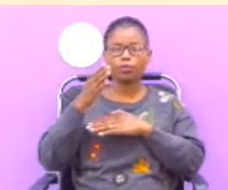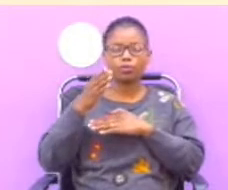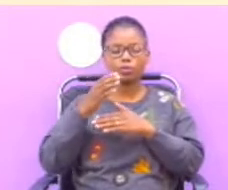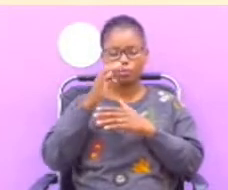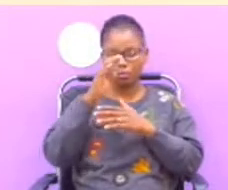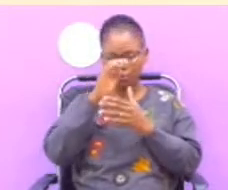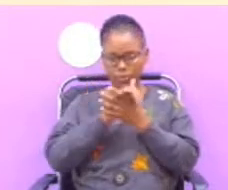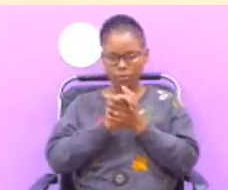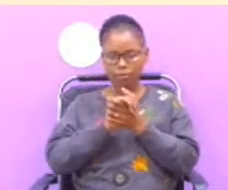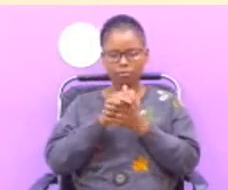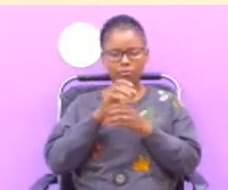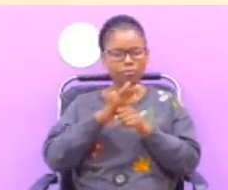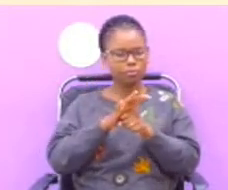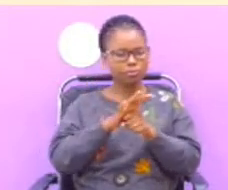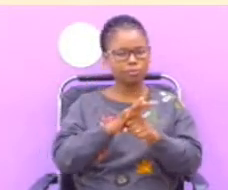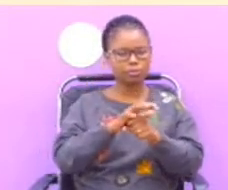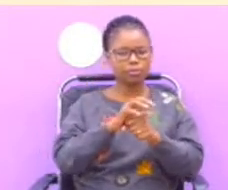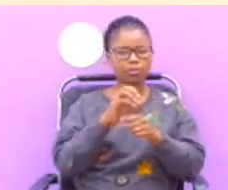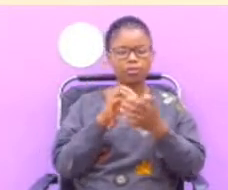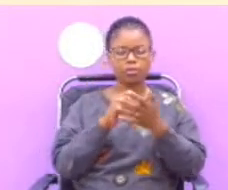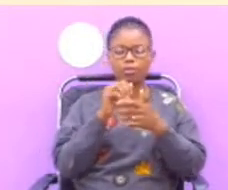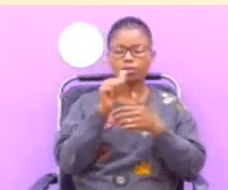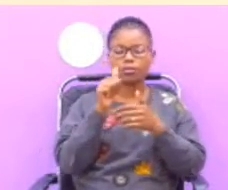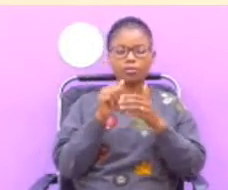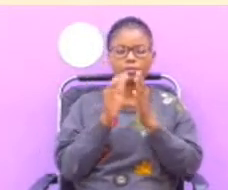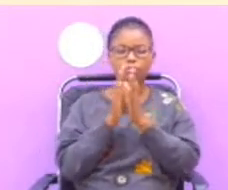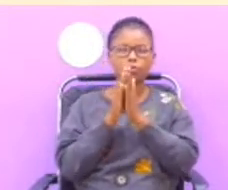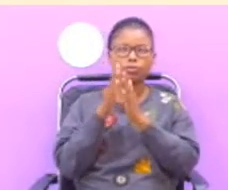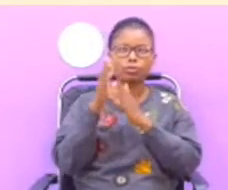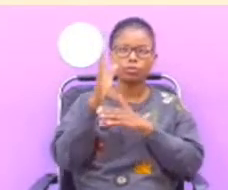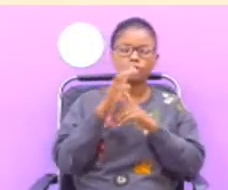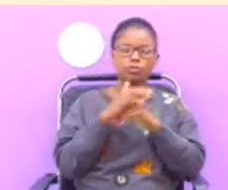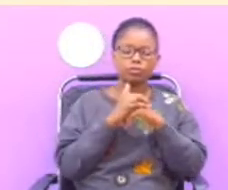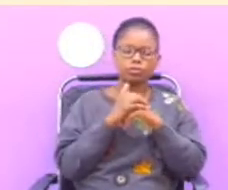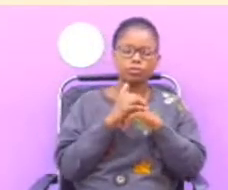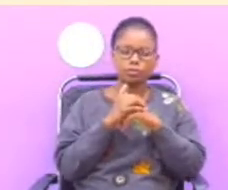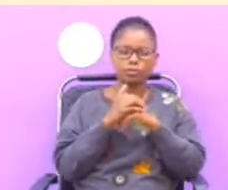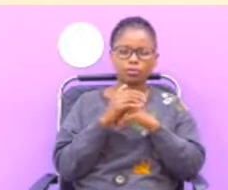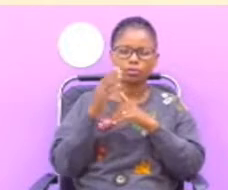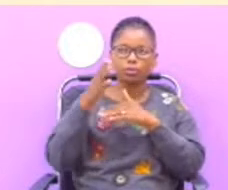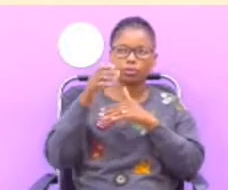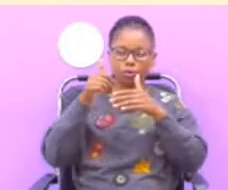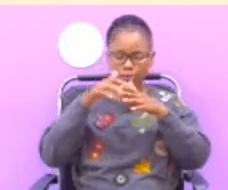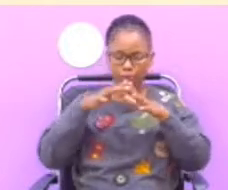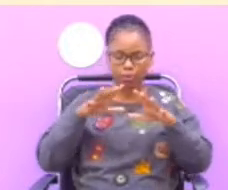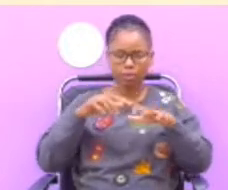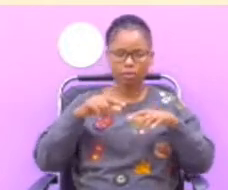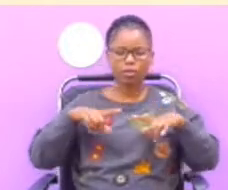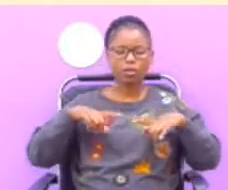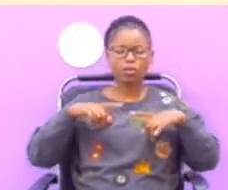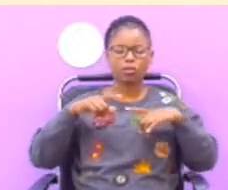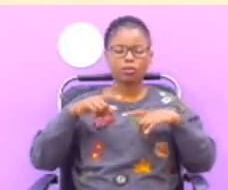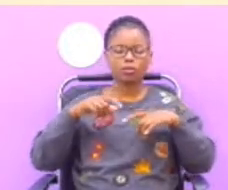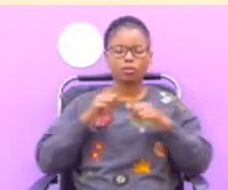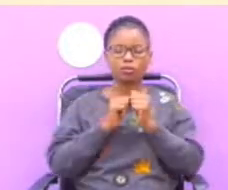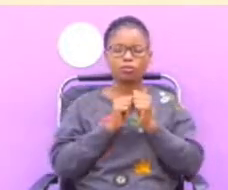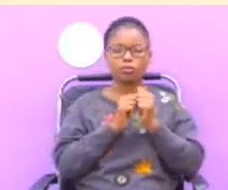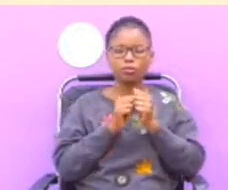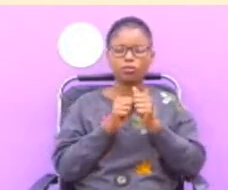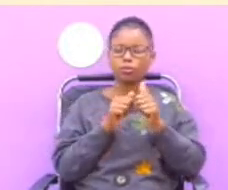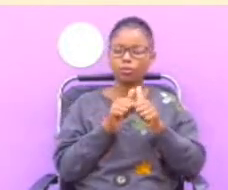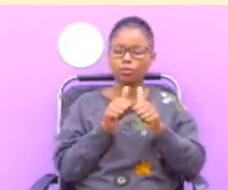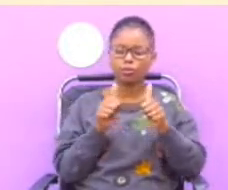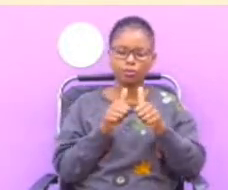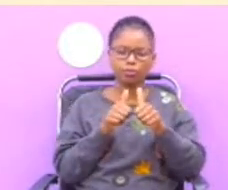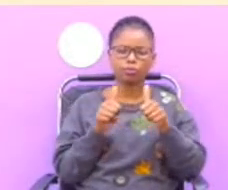tũtigũcoka kũnyarirwo rĩngĩ Mwathani arogocwo Ngai witũ aromũrathima na aromũtũria na aromwĩka wega